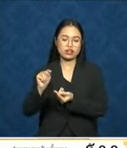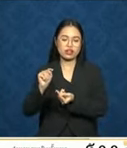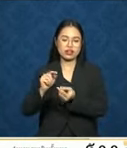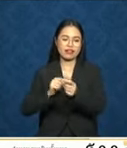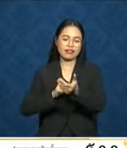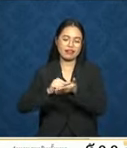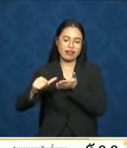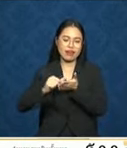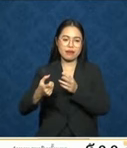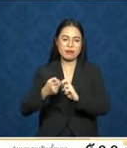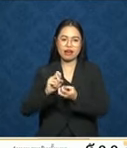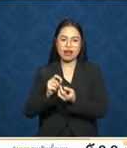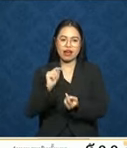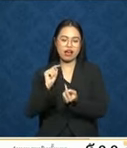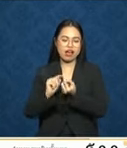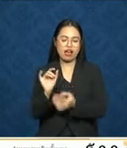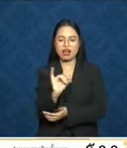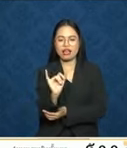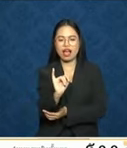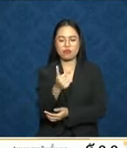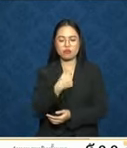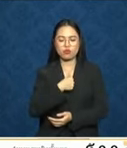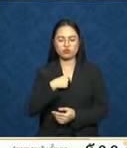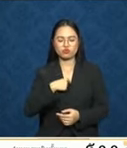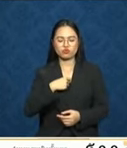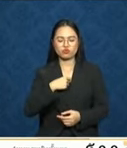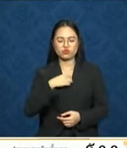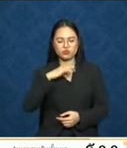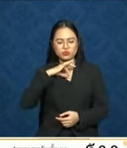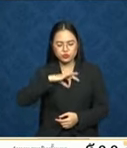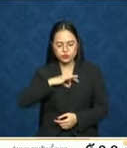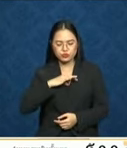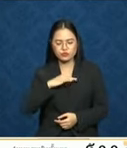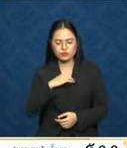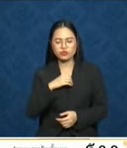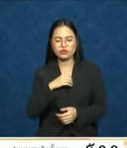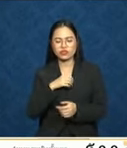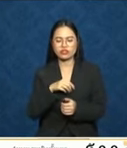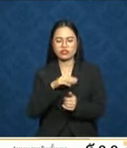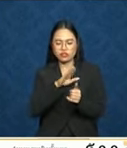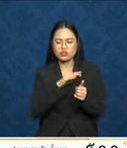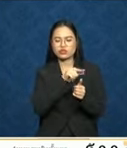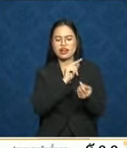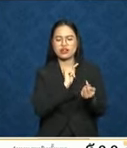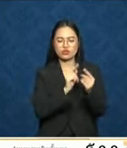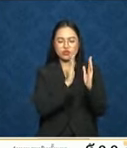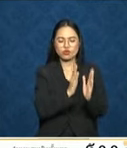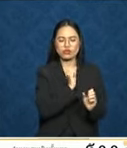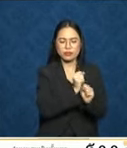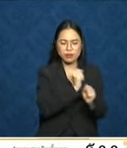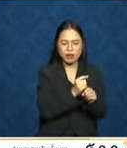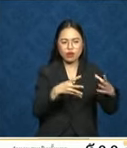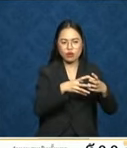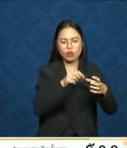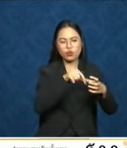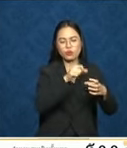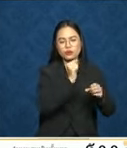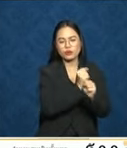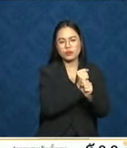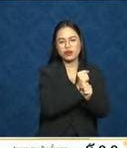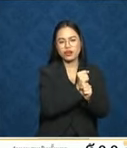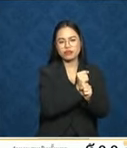ที่ตรงจุดนะครับและผมเองนะครับเห็นใจนะครับการปรับปลาส่วนภูมิภาคในพื้นที่นะครับหรือแม้แต่หน่วยการของท้องถิ่นเ